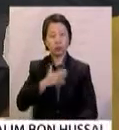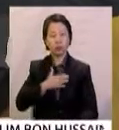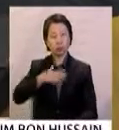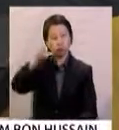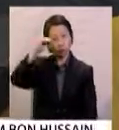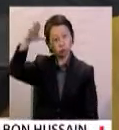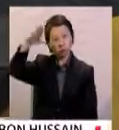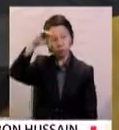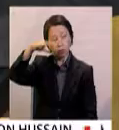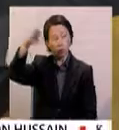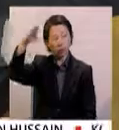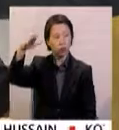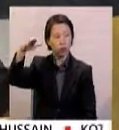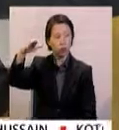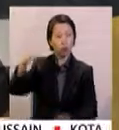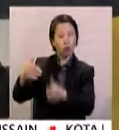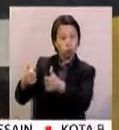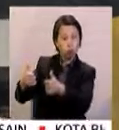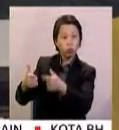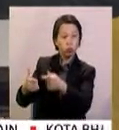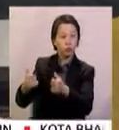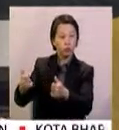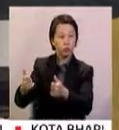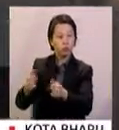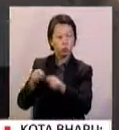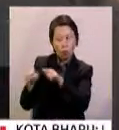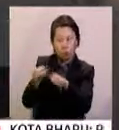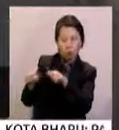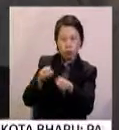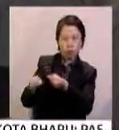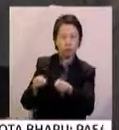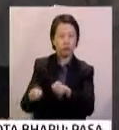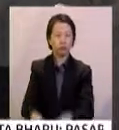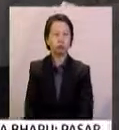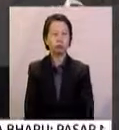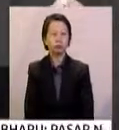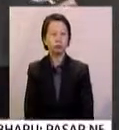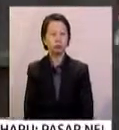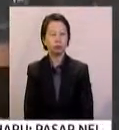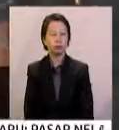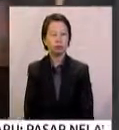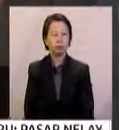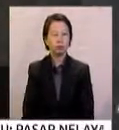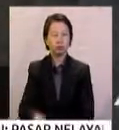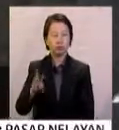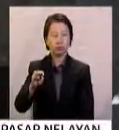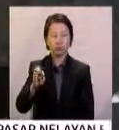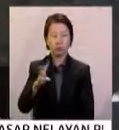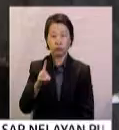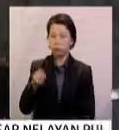and it's very fun, like it's very competitive. Mid One